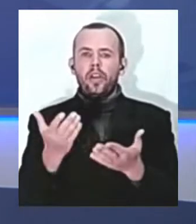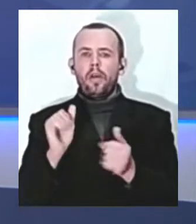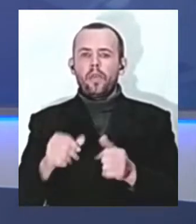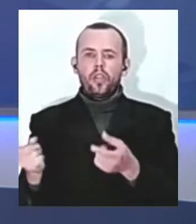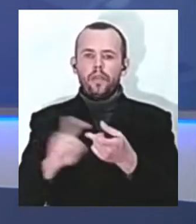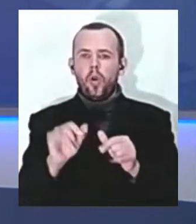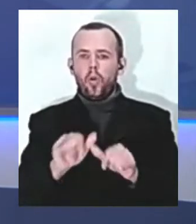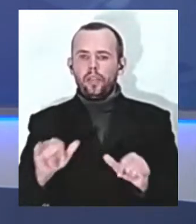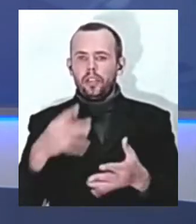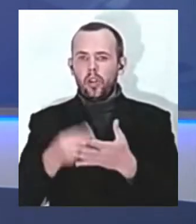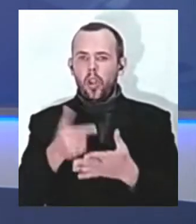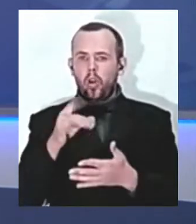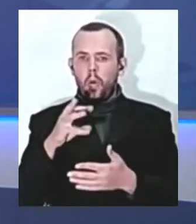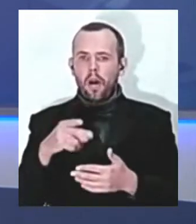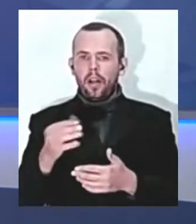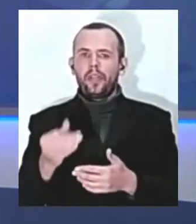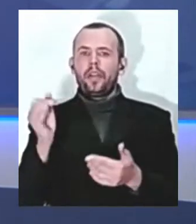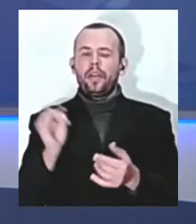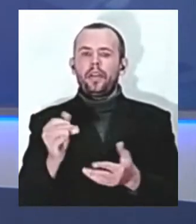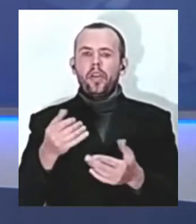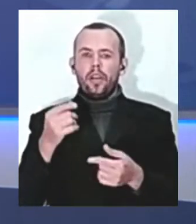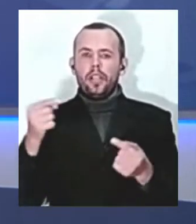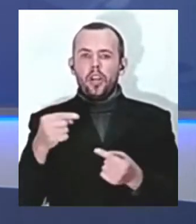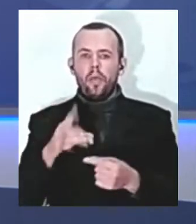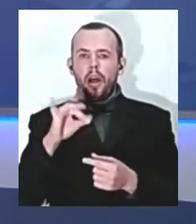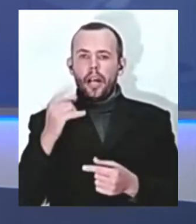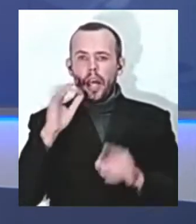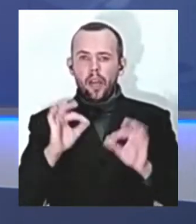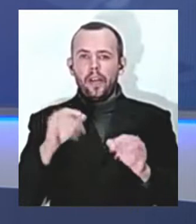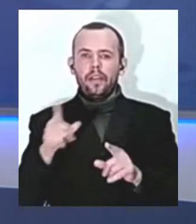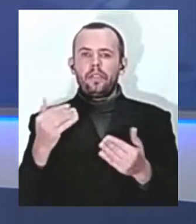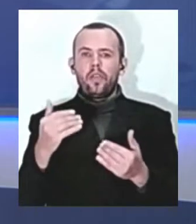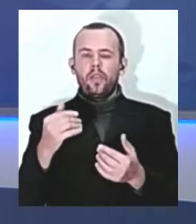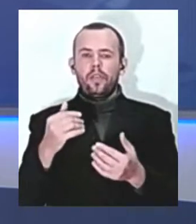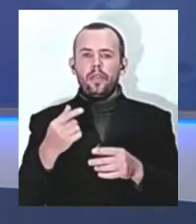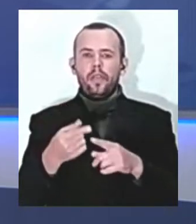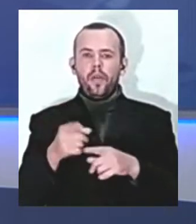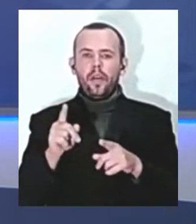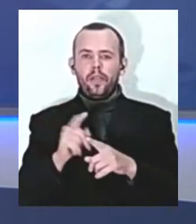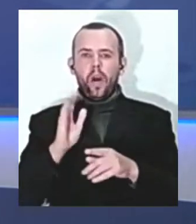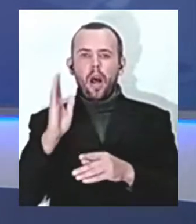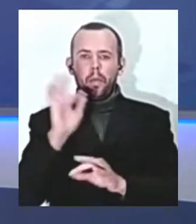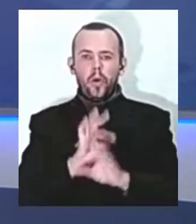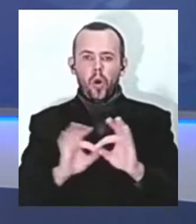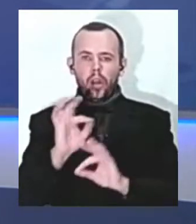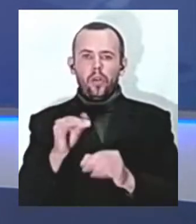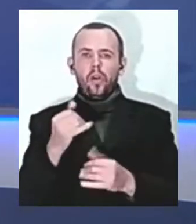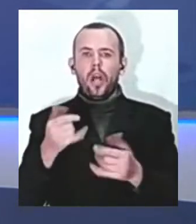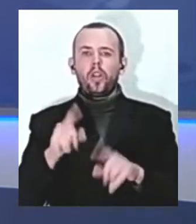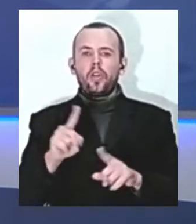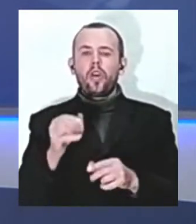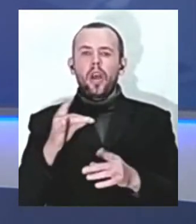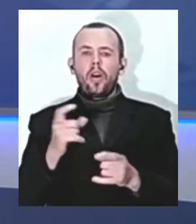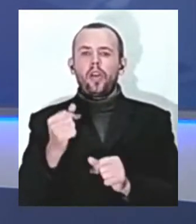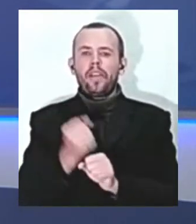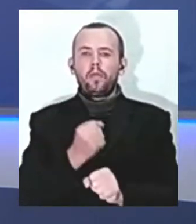громади. І зазначений рейтинг, він сьогодні працює в якості експериментального проєкту для того, щоб якраз відпрацювати оці